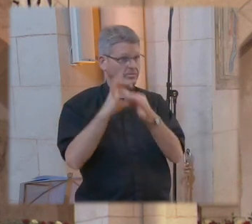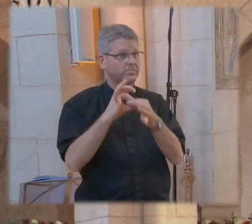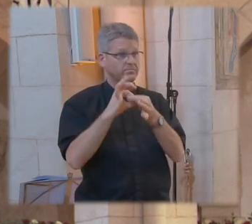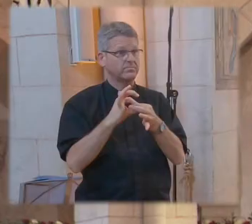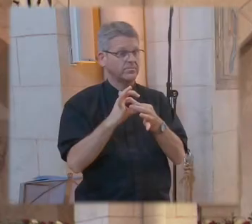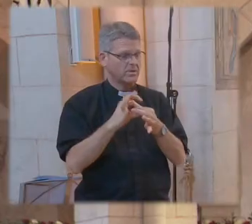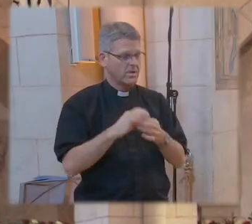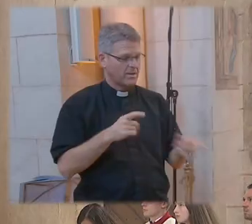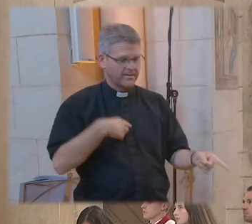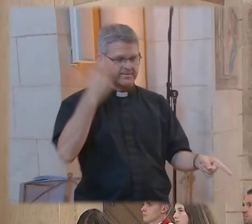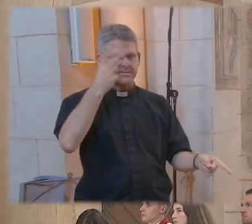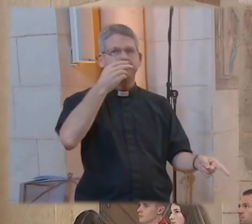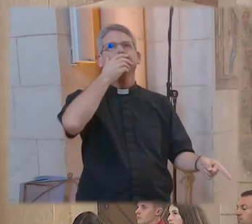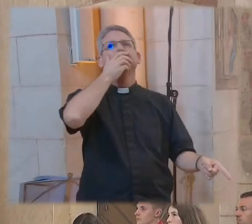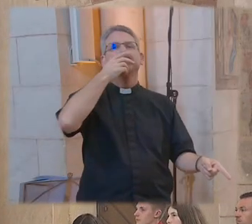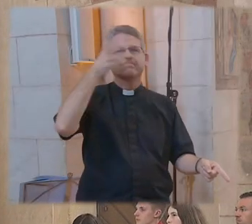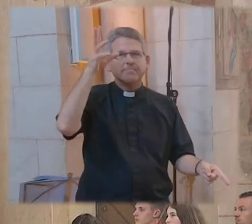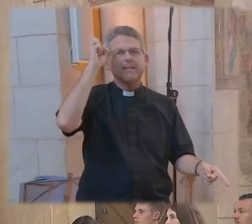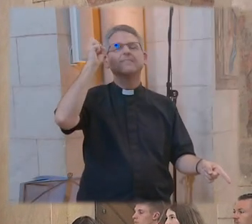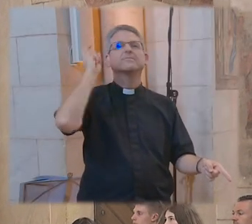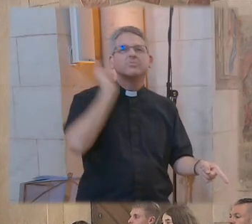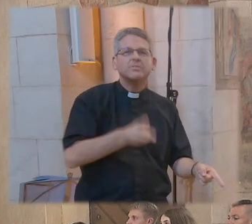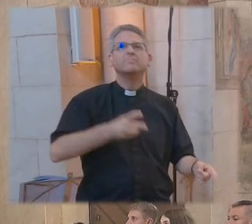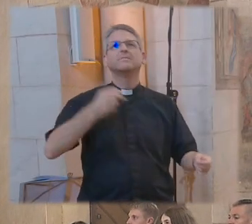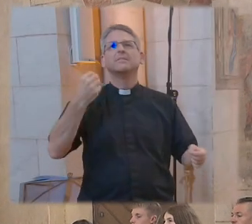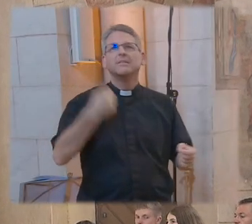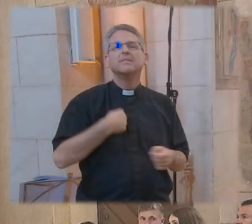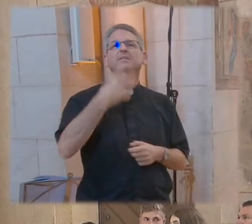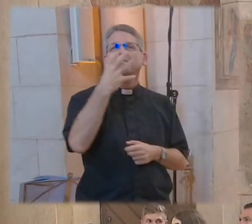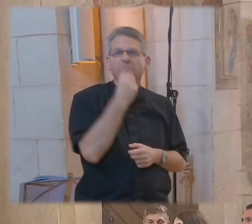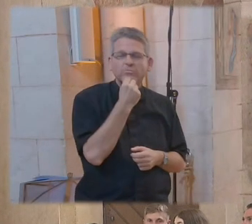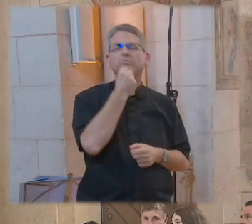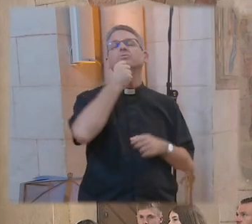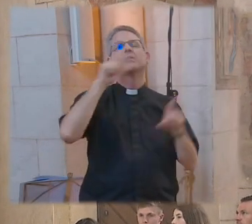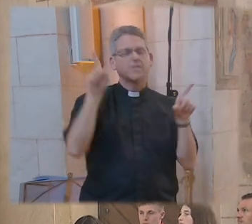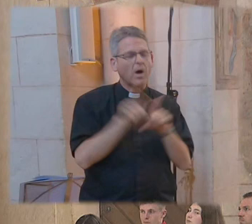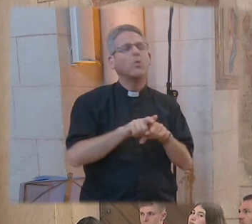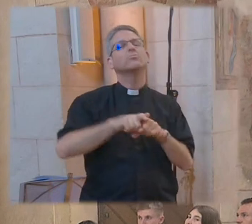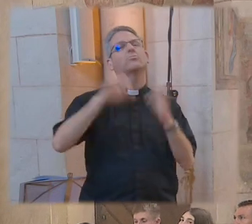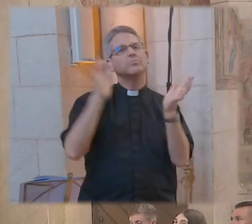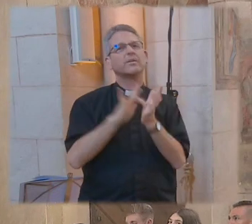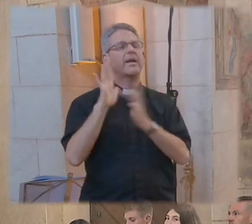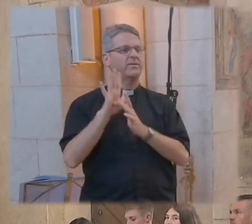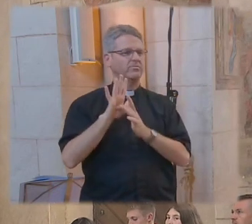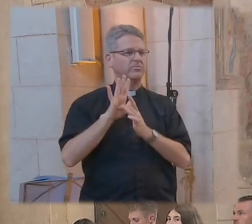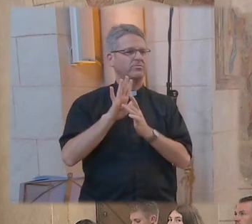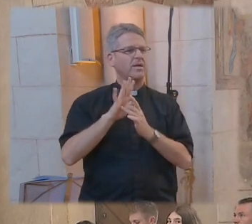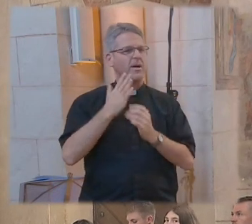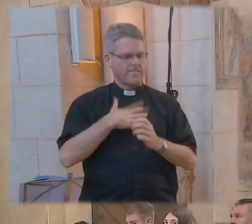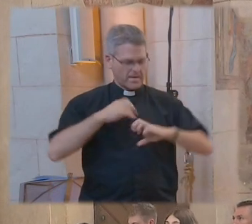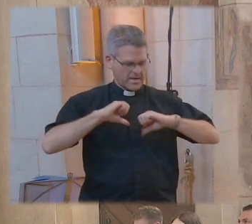Christus werden. Die Eucharistie ist ihm die Glaubensverpflichtung bewusst